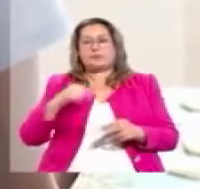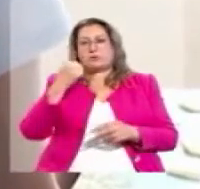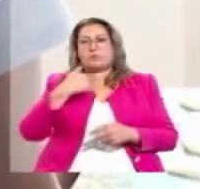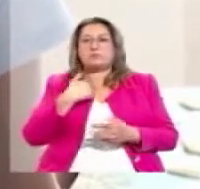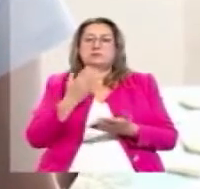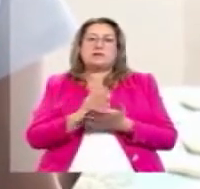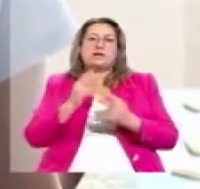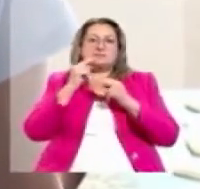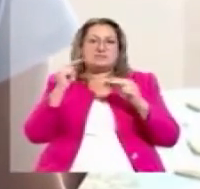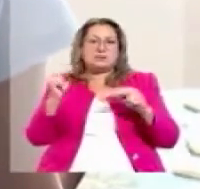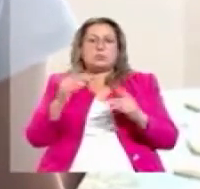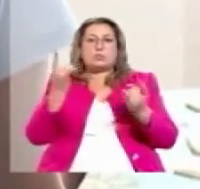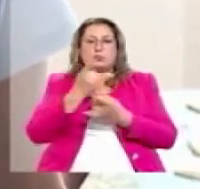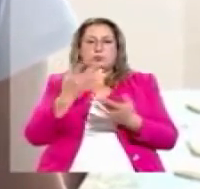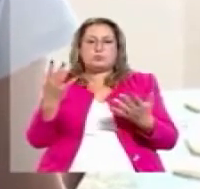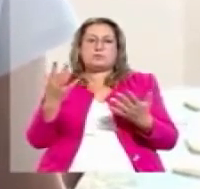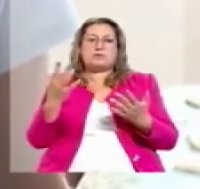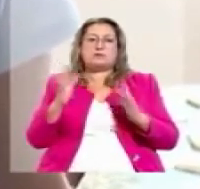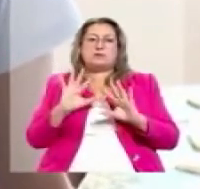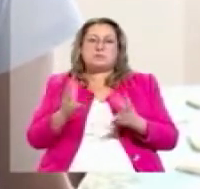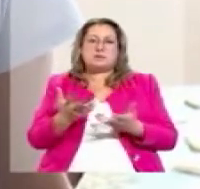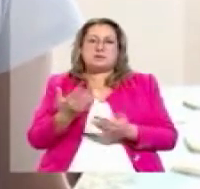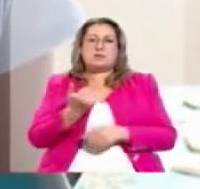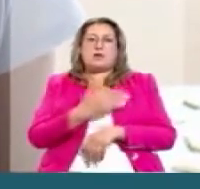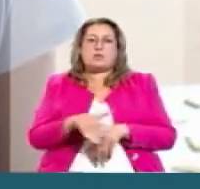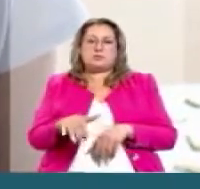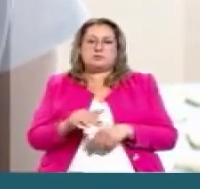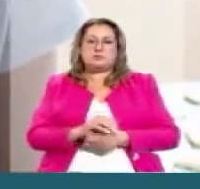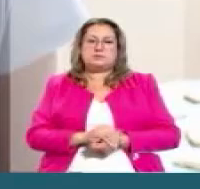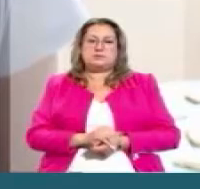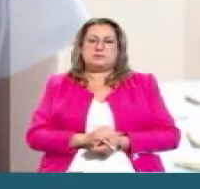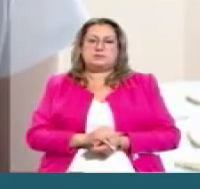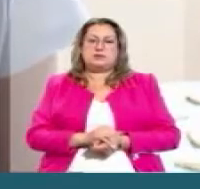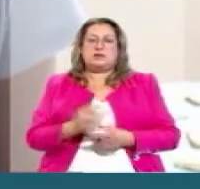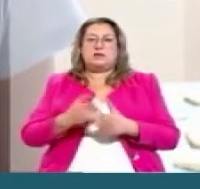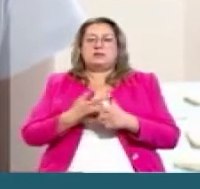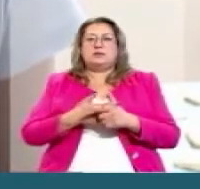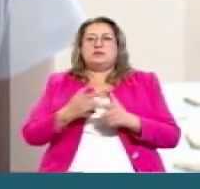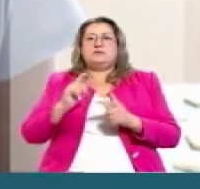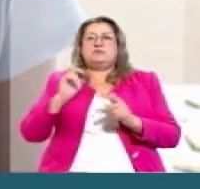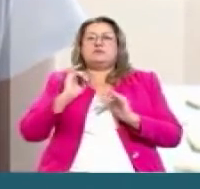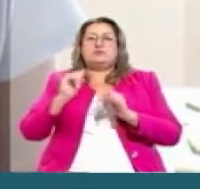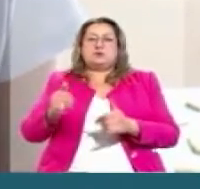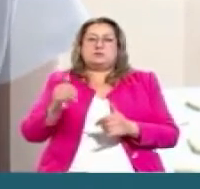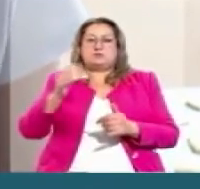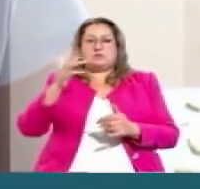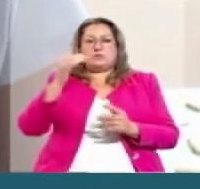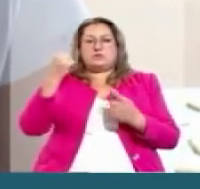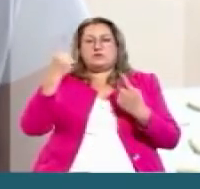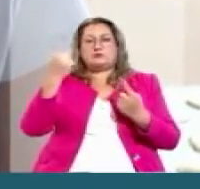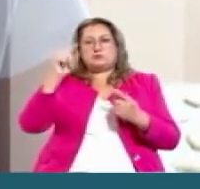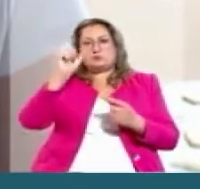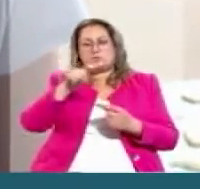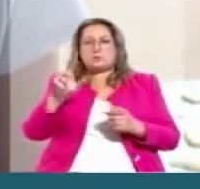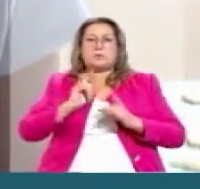жаңағы светтер жағылды. Түнде мысалы жанып тұратын жаңағы үйдің алдында бүкіл керек емес нәрселерді